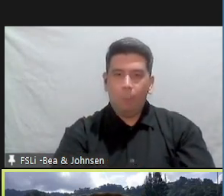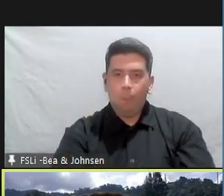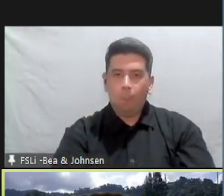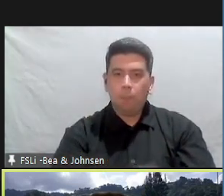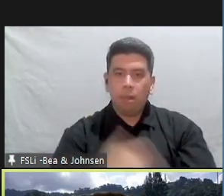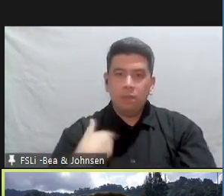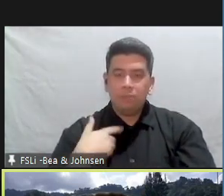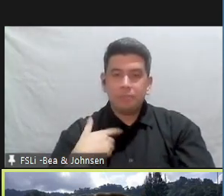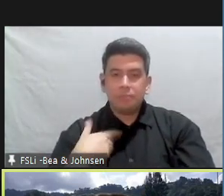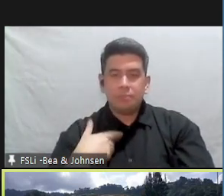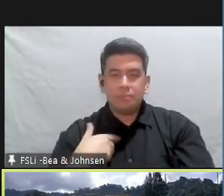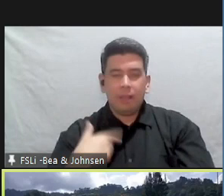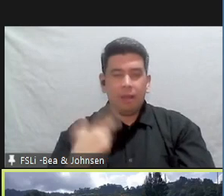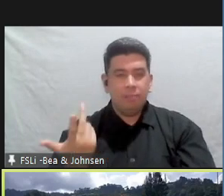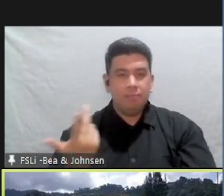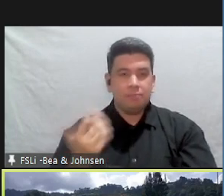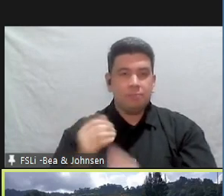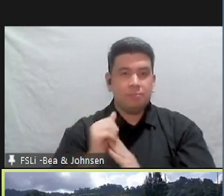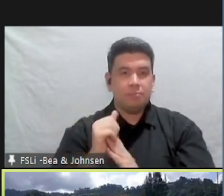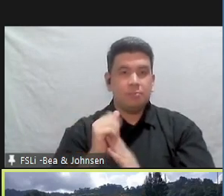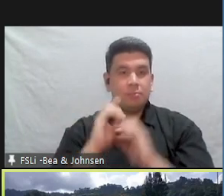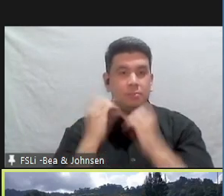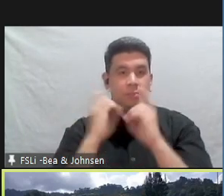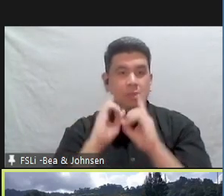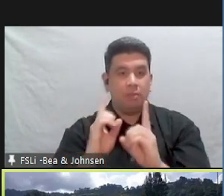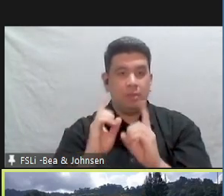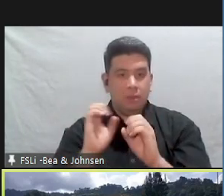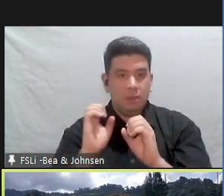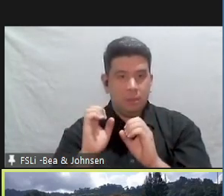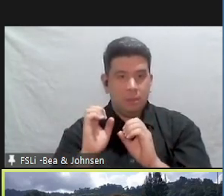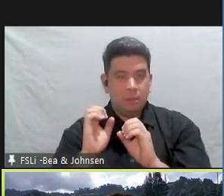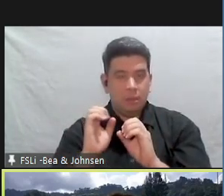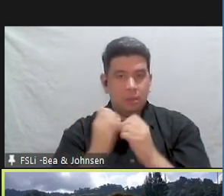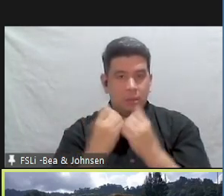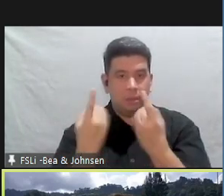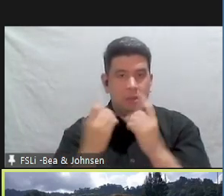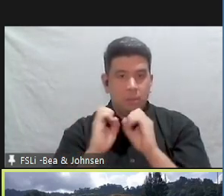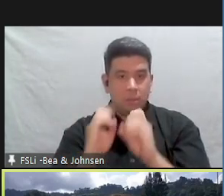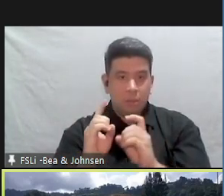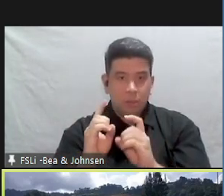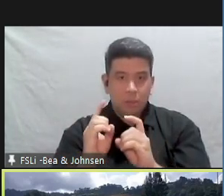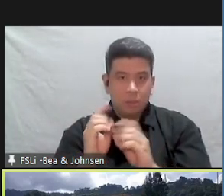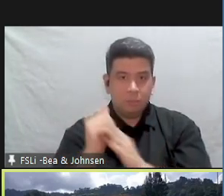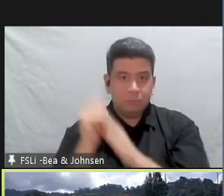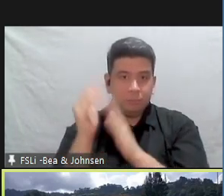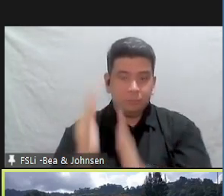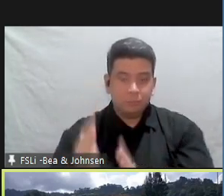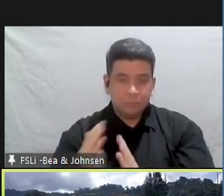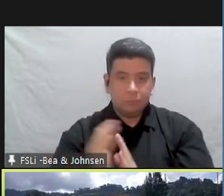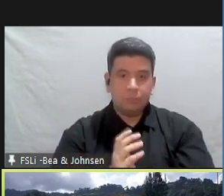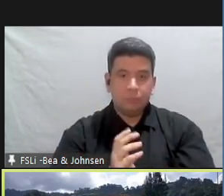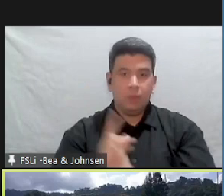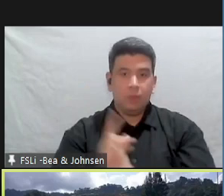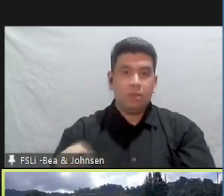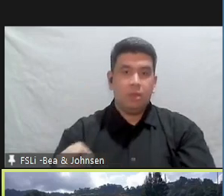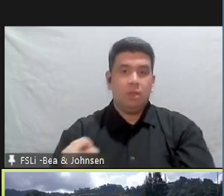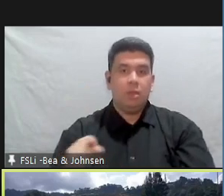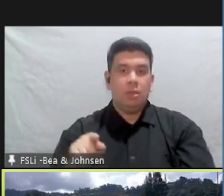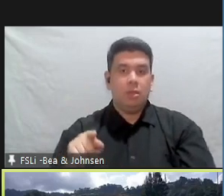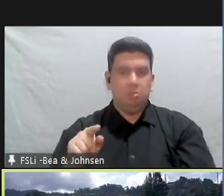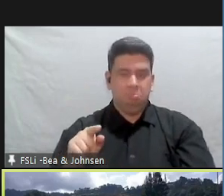Jose Aguilar, sina Pedro Orata, na ginamit nila ano, yung mga wika natin sa